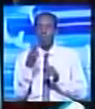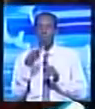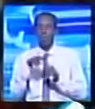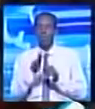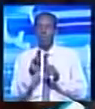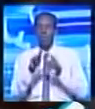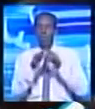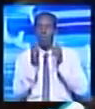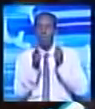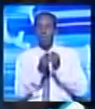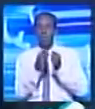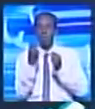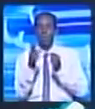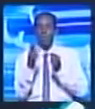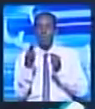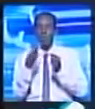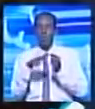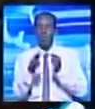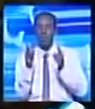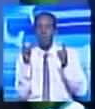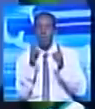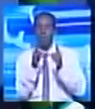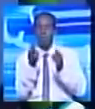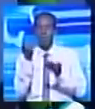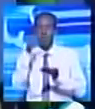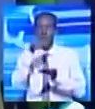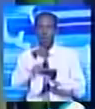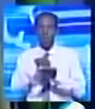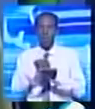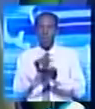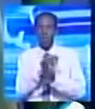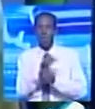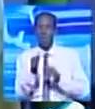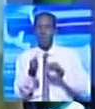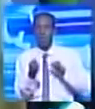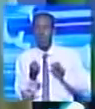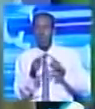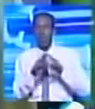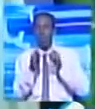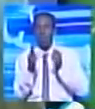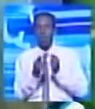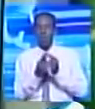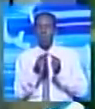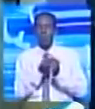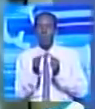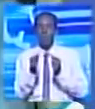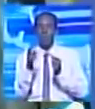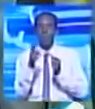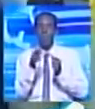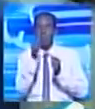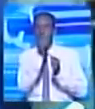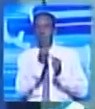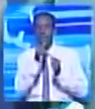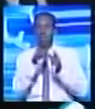48 heures, au cours de laquelle il doit rencontrer le millier deux militaires français déployés à N'Djamena dans le cadre de